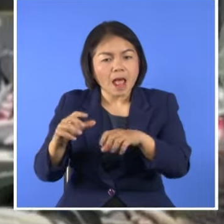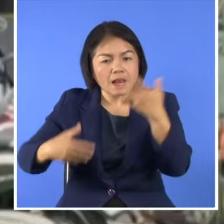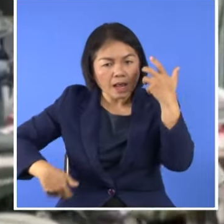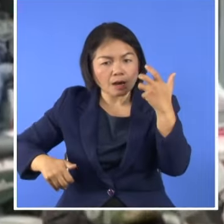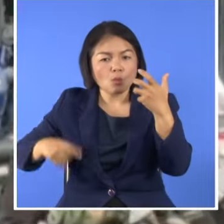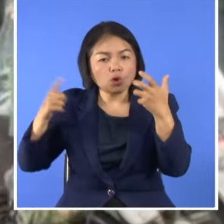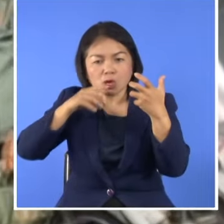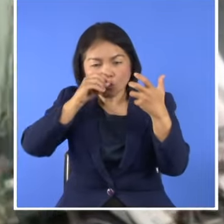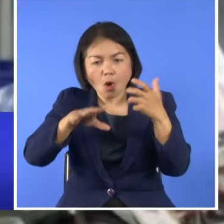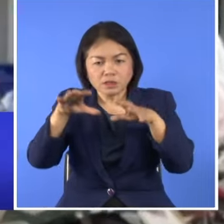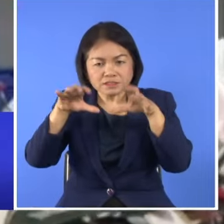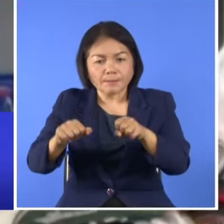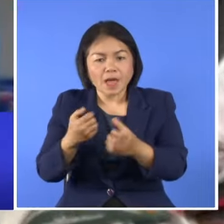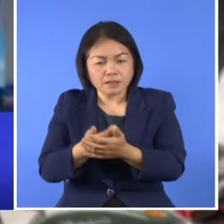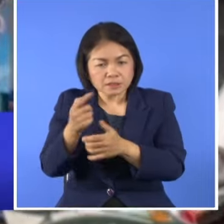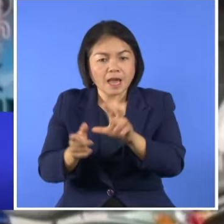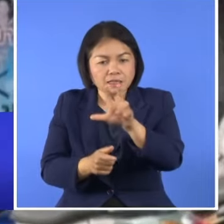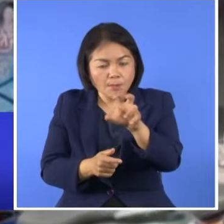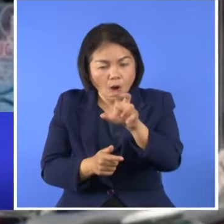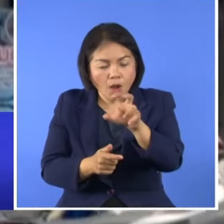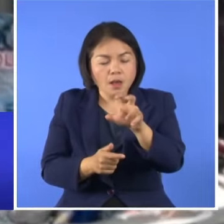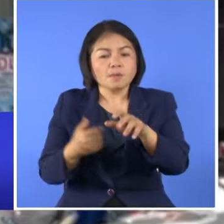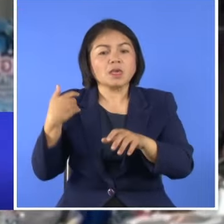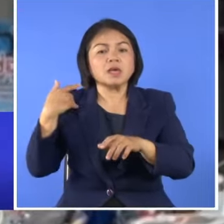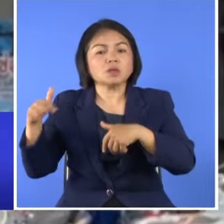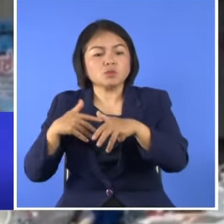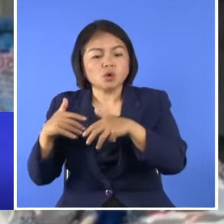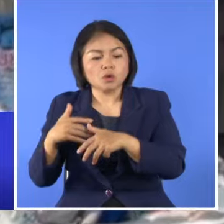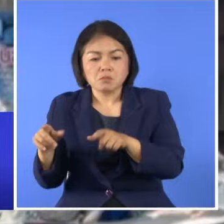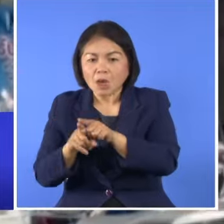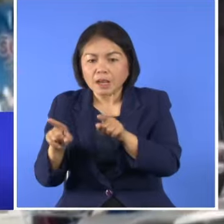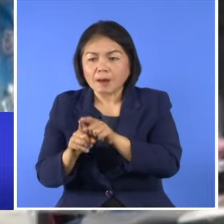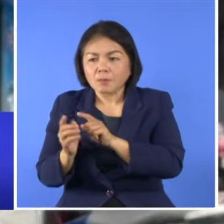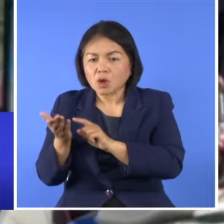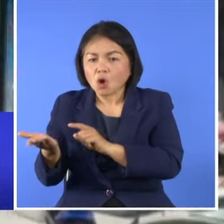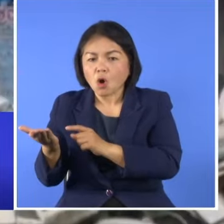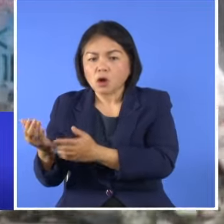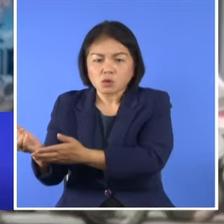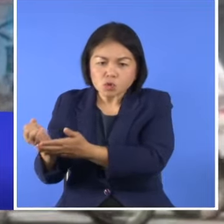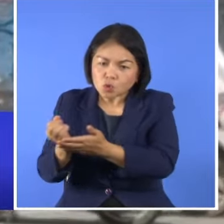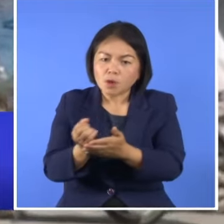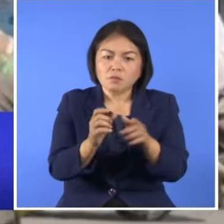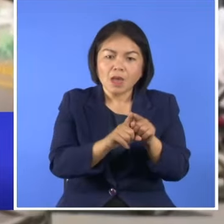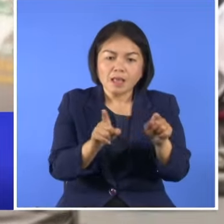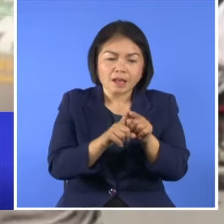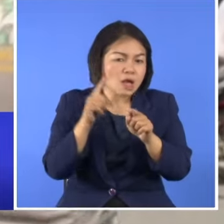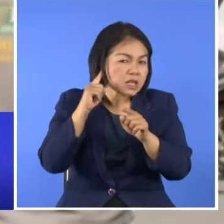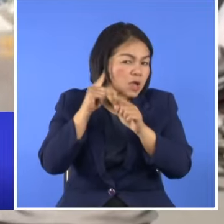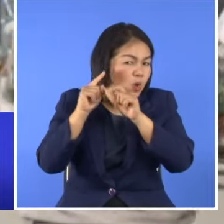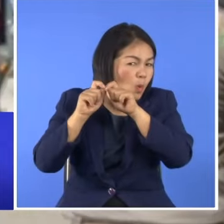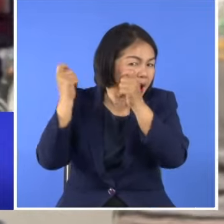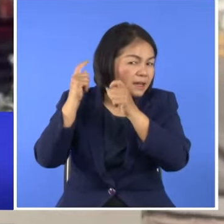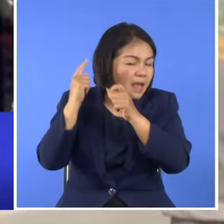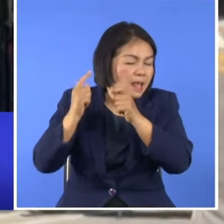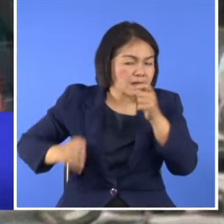ฮะทีนี้มีชาวบ้านบางส่วนได้ขอความช่วยเหลือกับเจ้าหน้าที่เนื่องจากว่าถูกเจ้าหูแหว่งซึ่งชื่อจริงก็